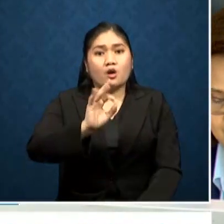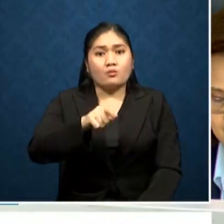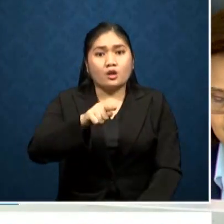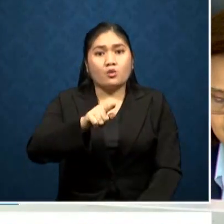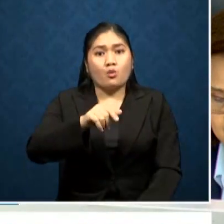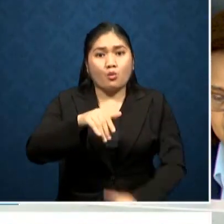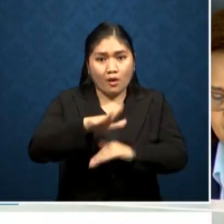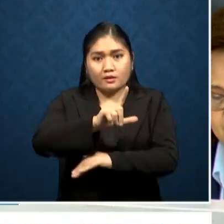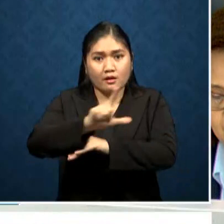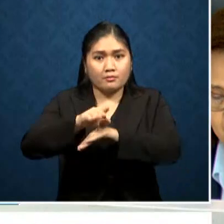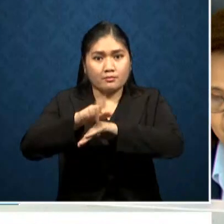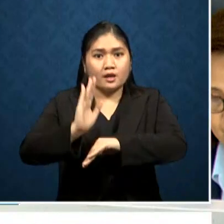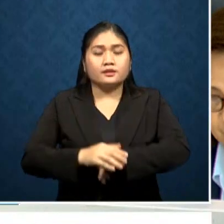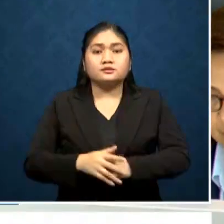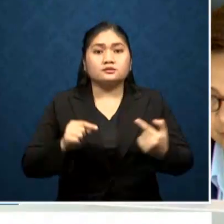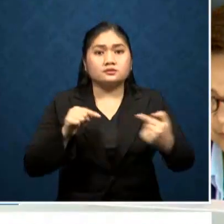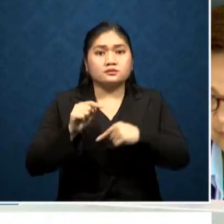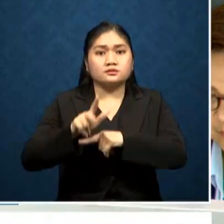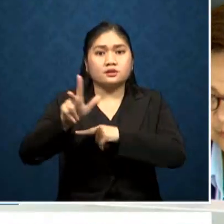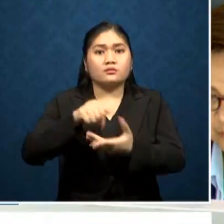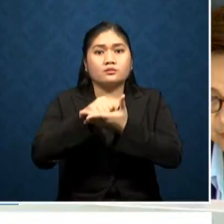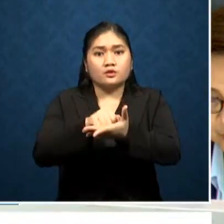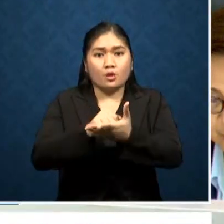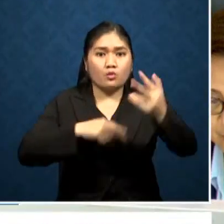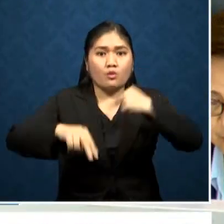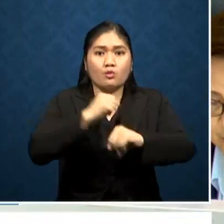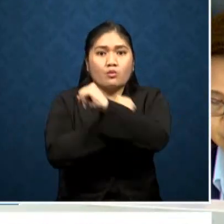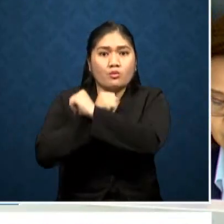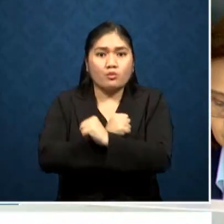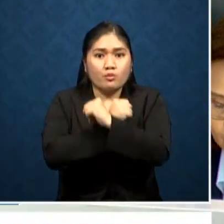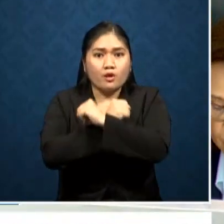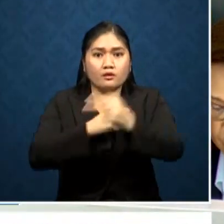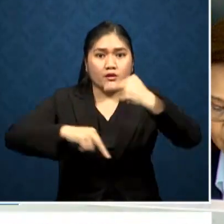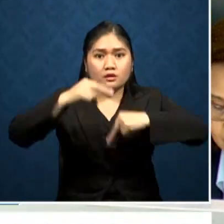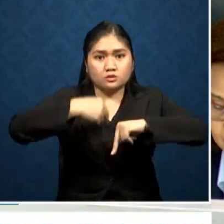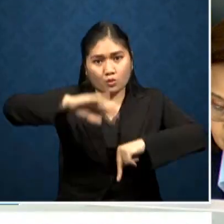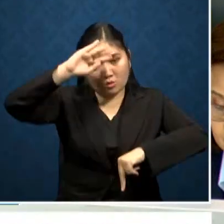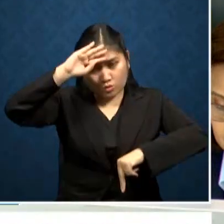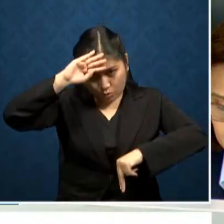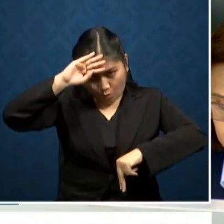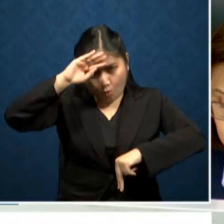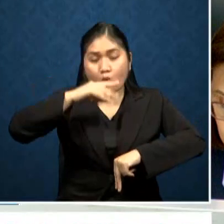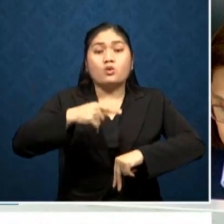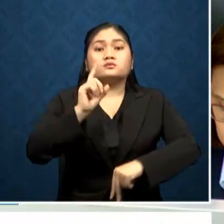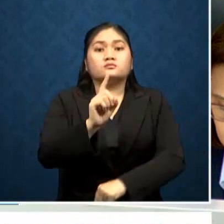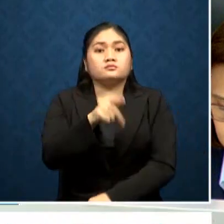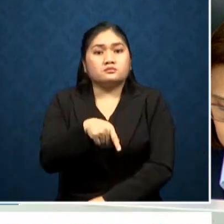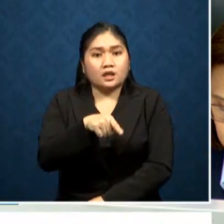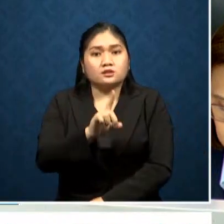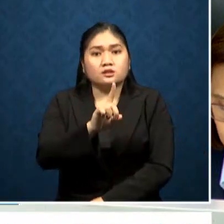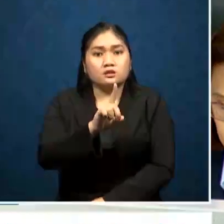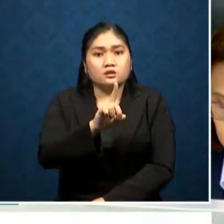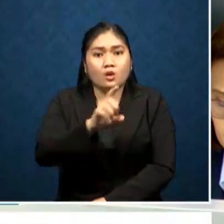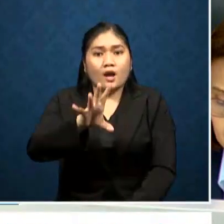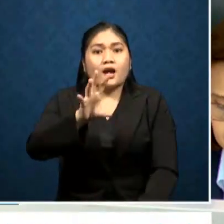34 ล้านบาทรายการที่สามเป็นบริการควบคุมปองกันรักษาโลกเรอหลัง1,154.